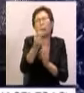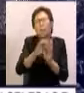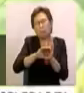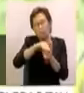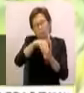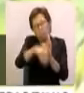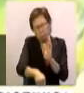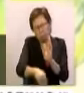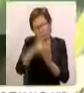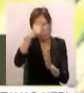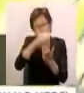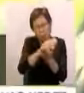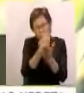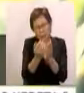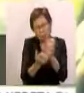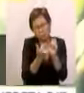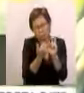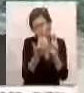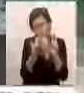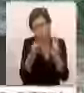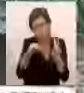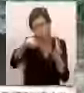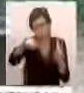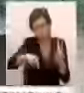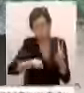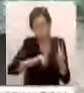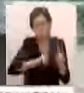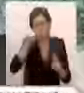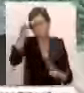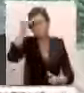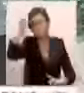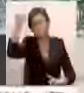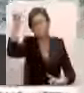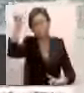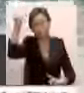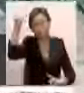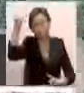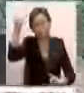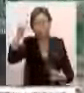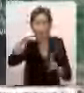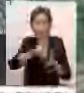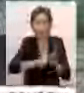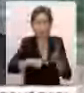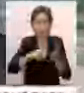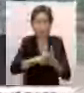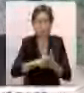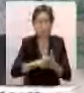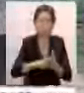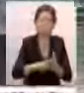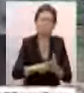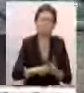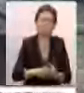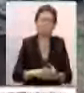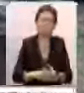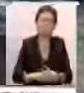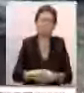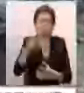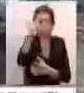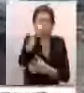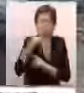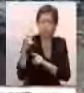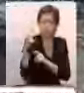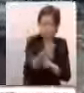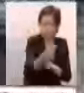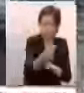untuk bajet 2019 ini, saya berpendapat bahawa apa yang telah diberikan oleh